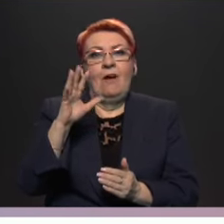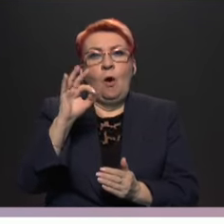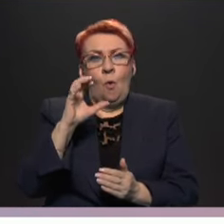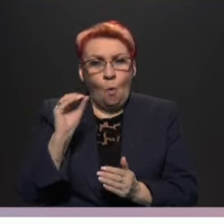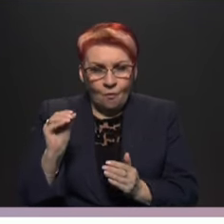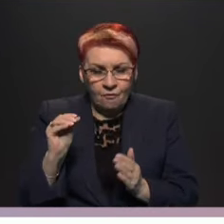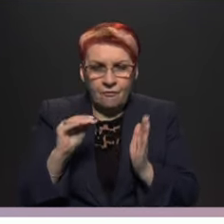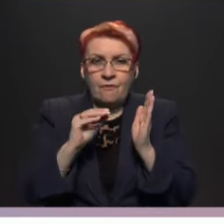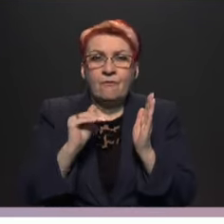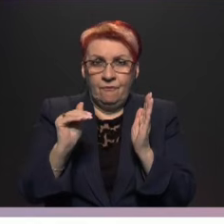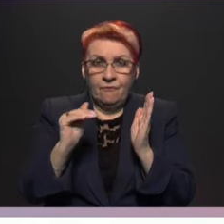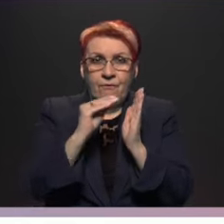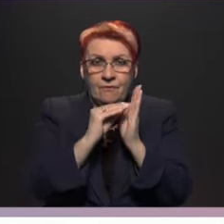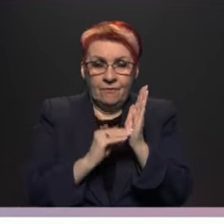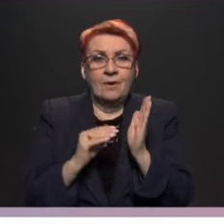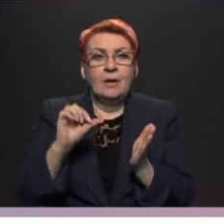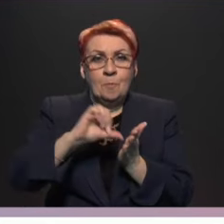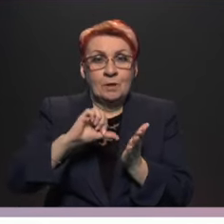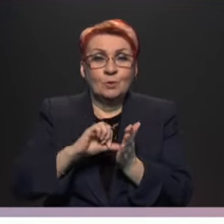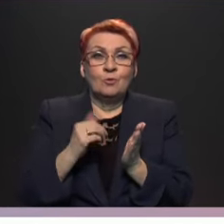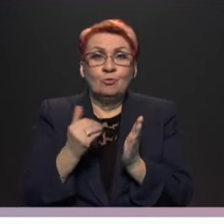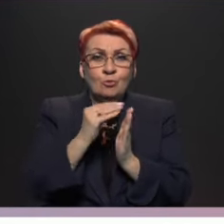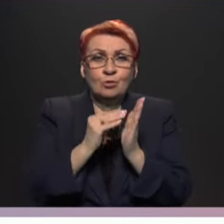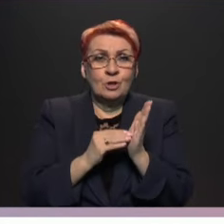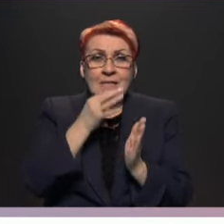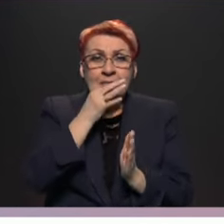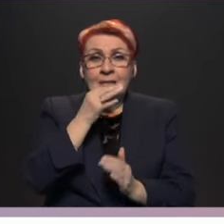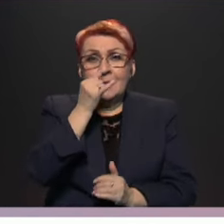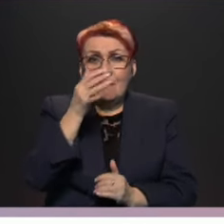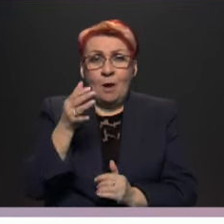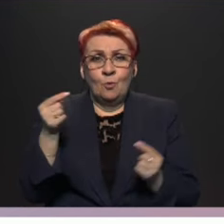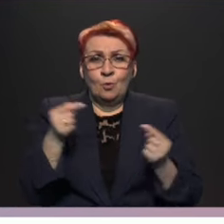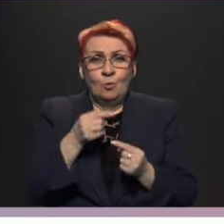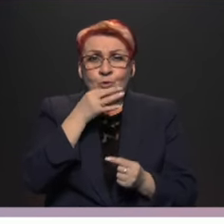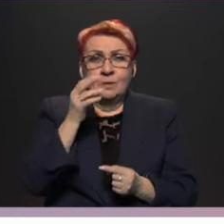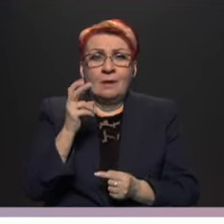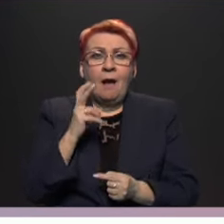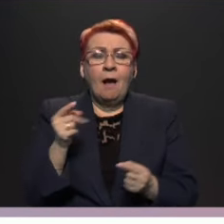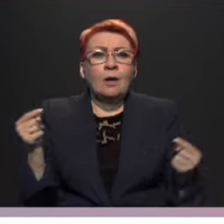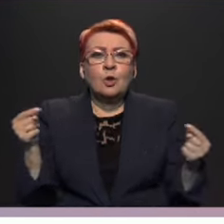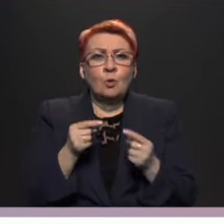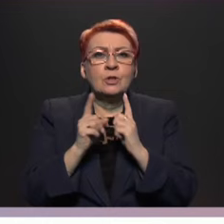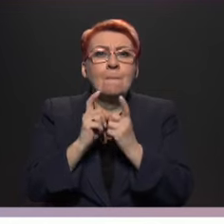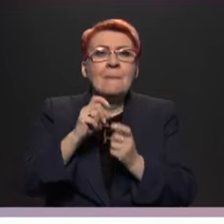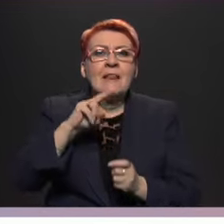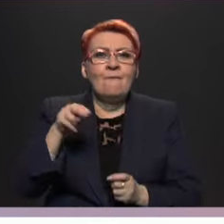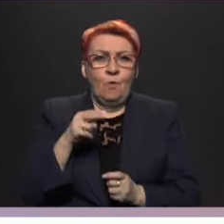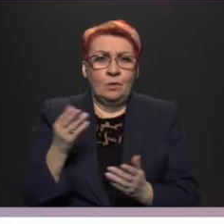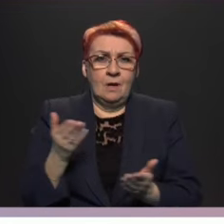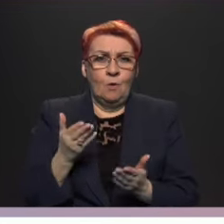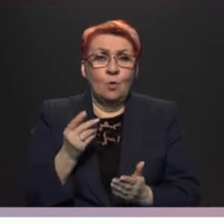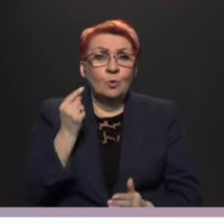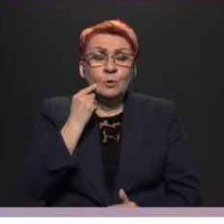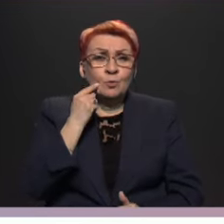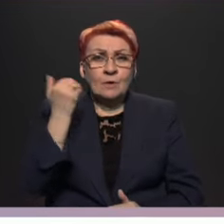время присутствует. Сейчас я не могу вам сказать, как точно это как точно переводится, но